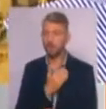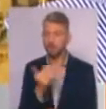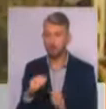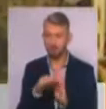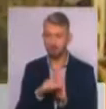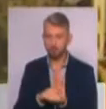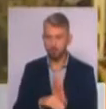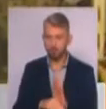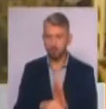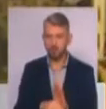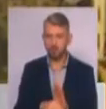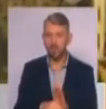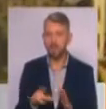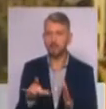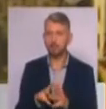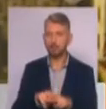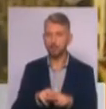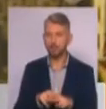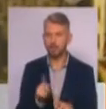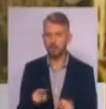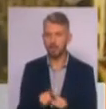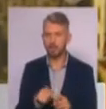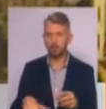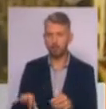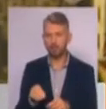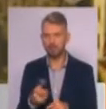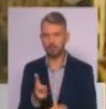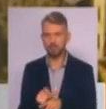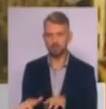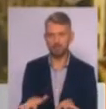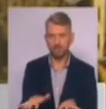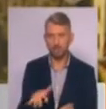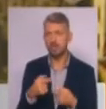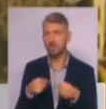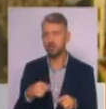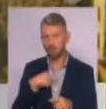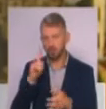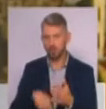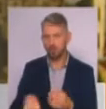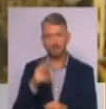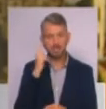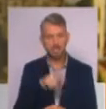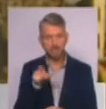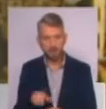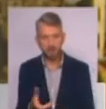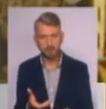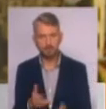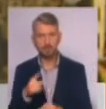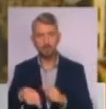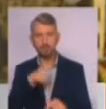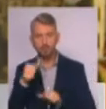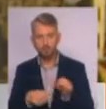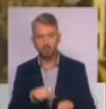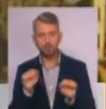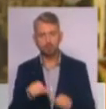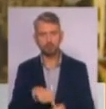пункт, електронна столиця, це такий із усіх найбільш хиткий, однак інші переконані, що всі кияни, в принципі, в наступному році вже